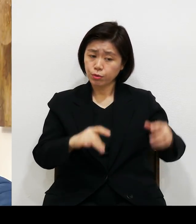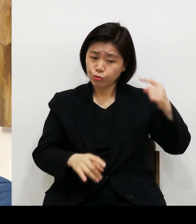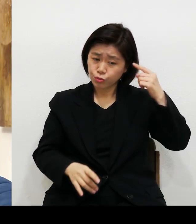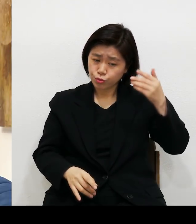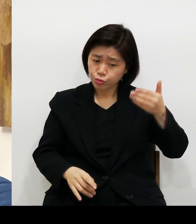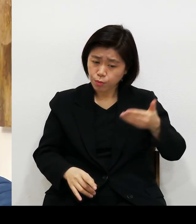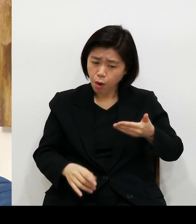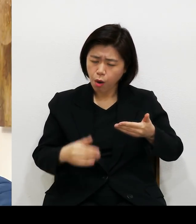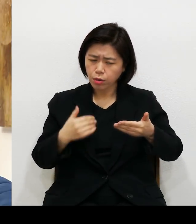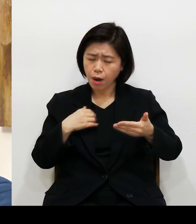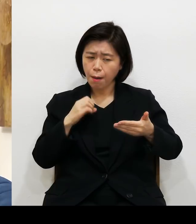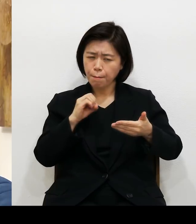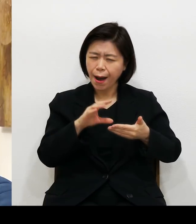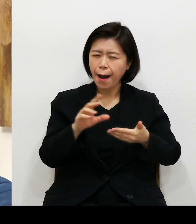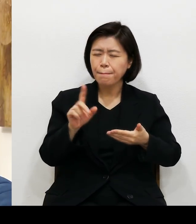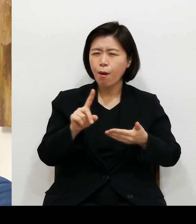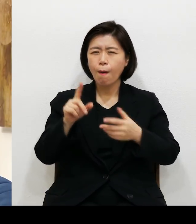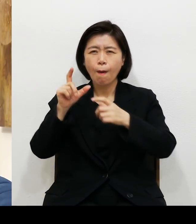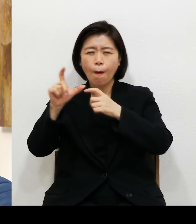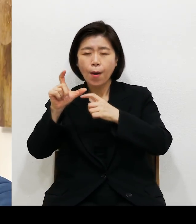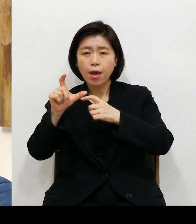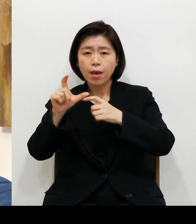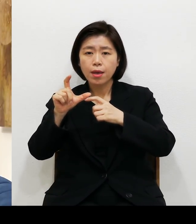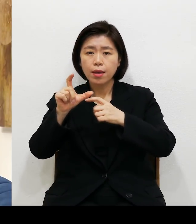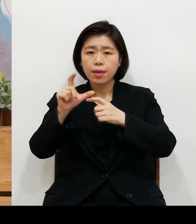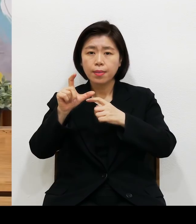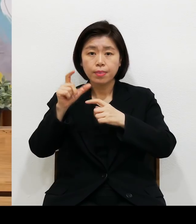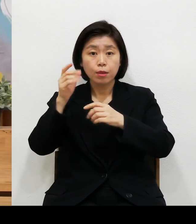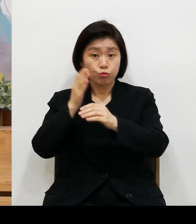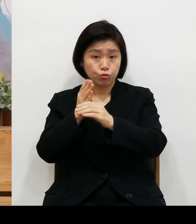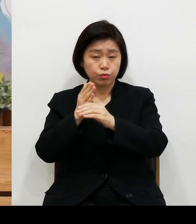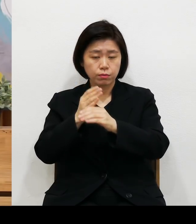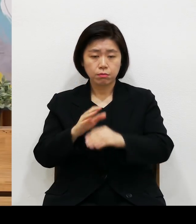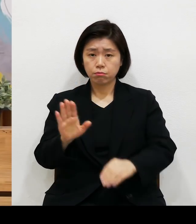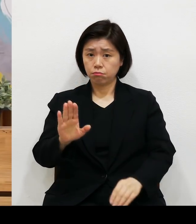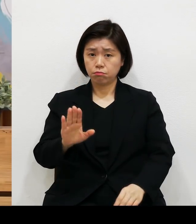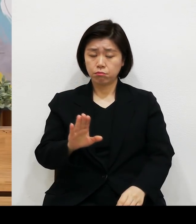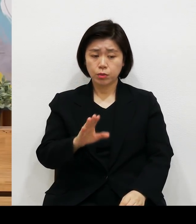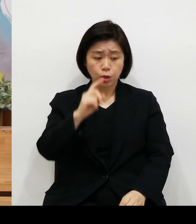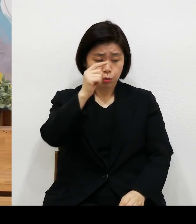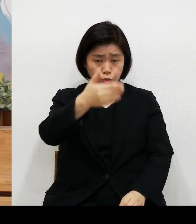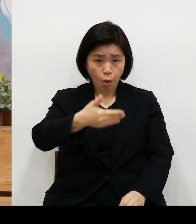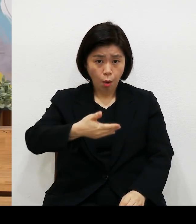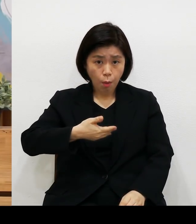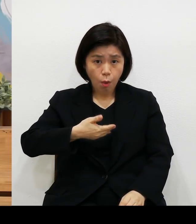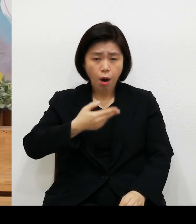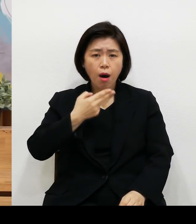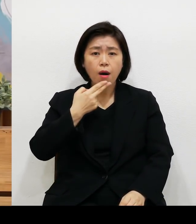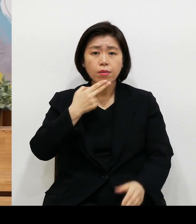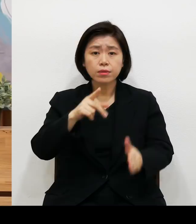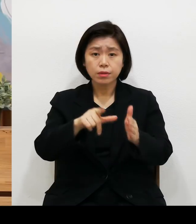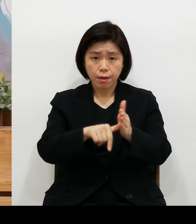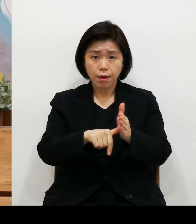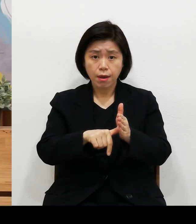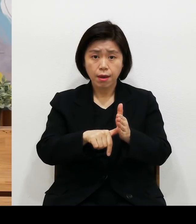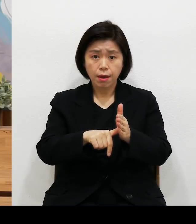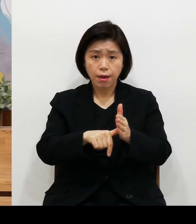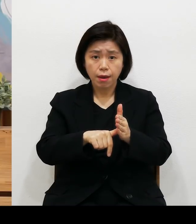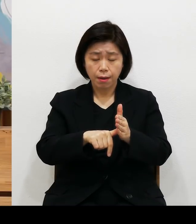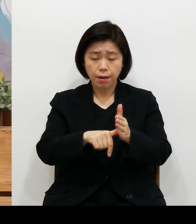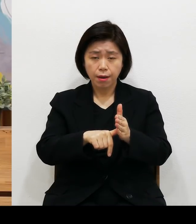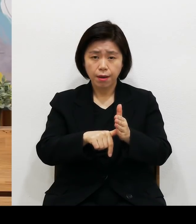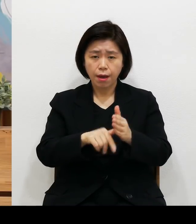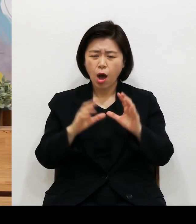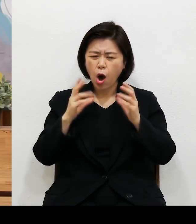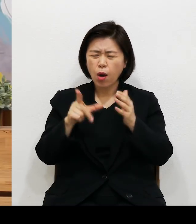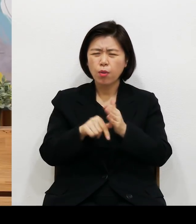해줘야지를 진짜 뭐 한 4, 5년 전부터 고민과 아니, 고민을 해오고 있는데 물어보지 않아도 그 아이가 눈치껏 네. 아마 얘기를 안 할 텐데 어렸을 때